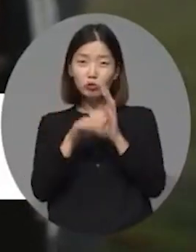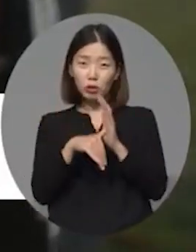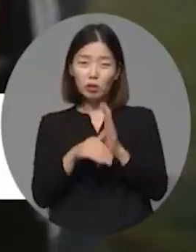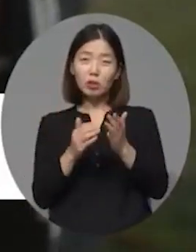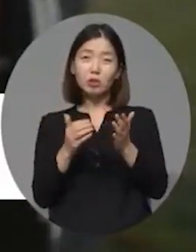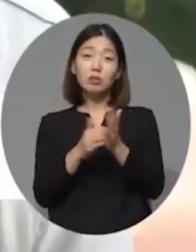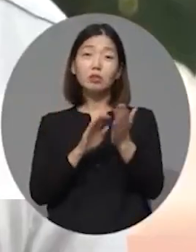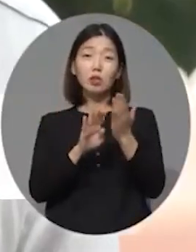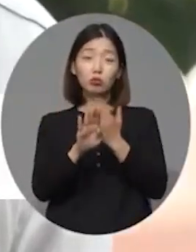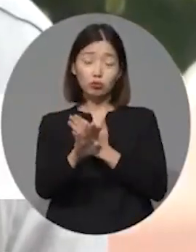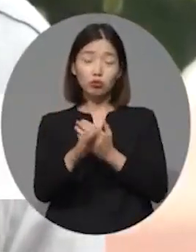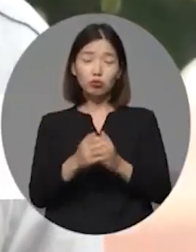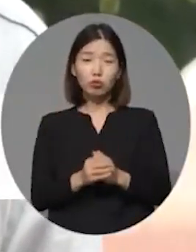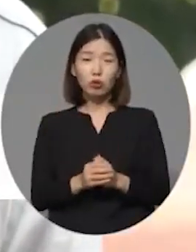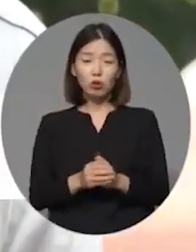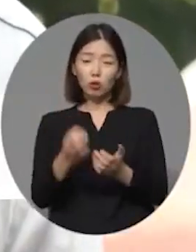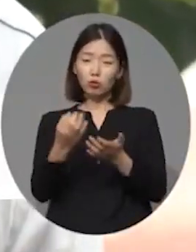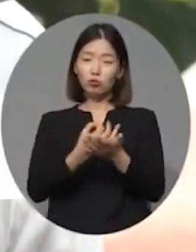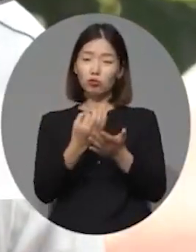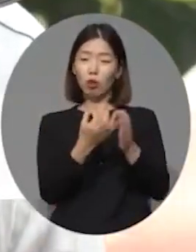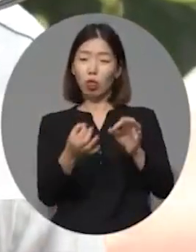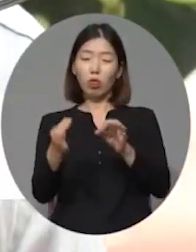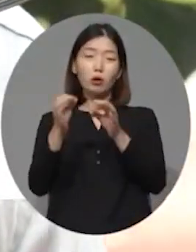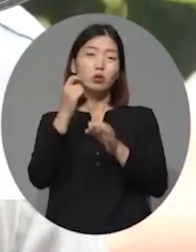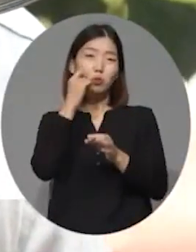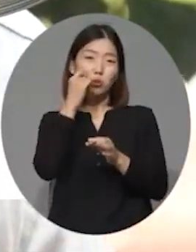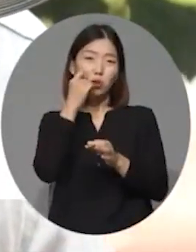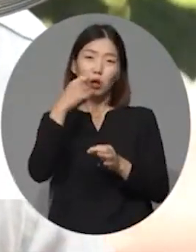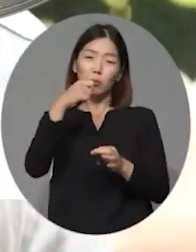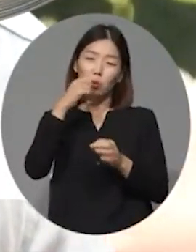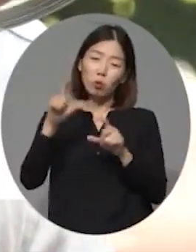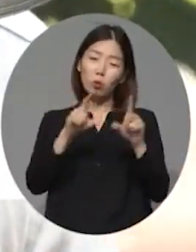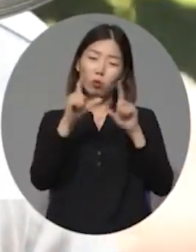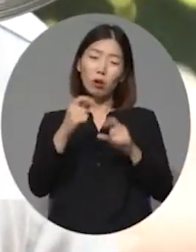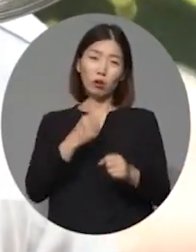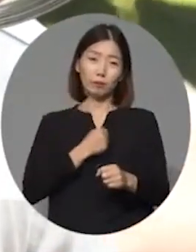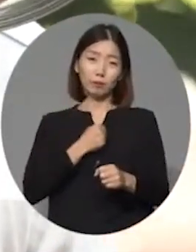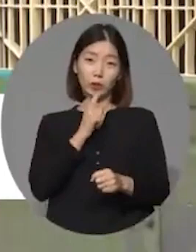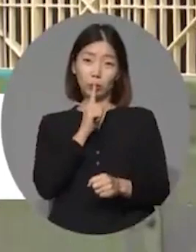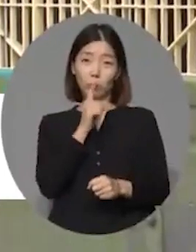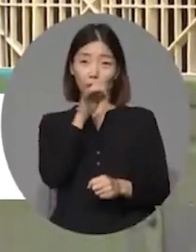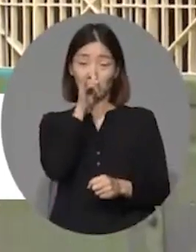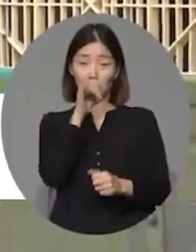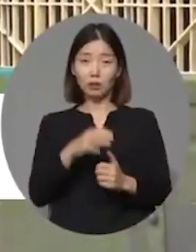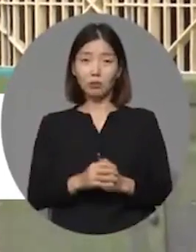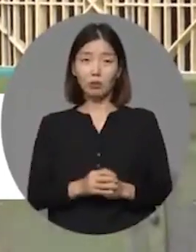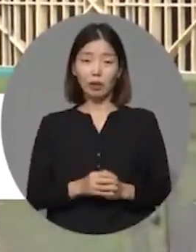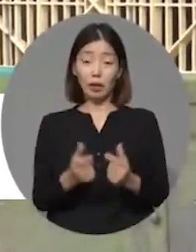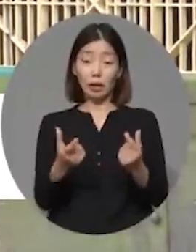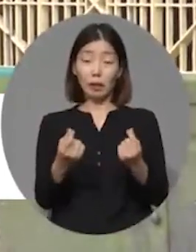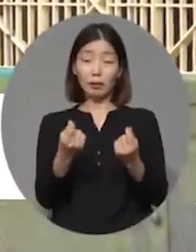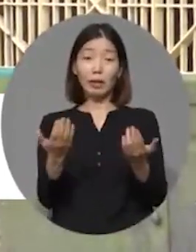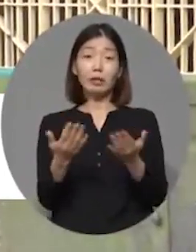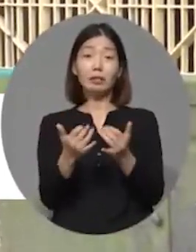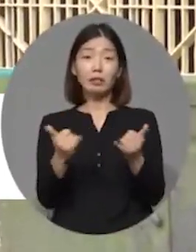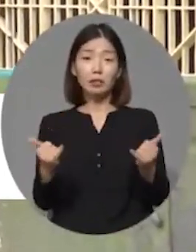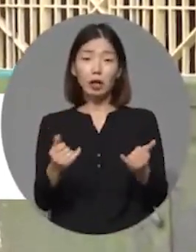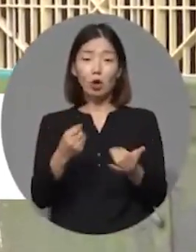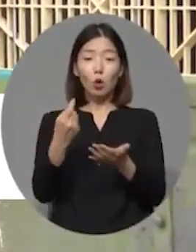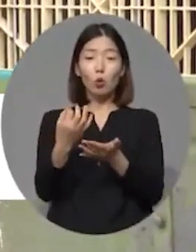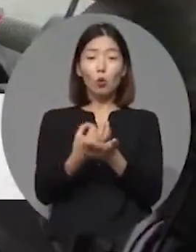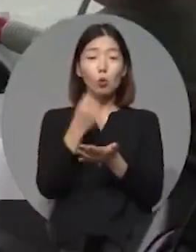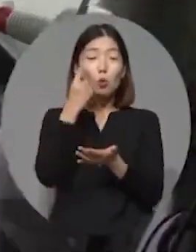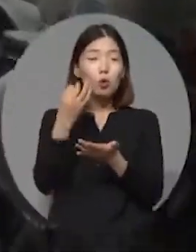지난지 얼마 안됐지만 매출을 올리지 못해 생계가 막막해 졌다고 말합니다 같은 일을 하는 기사들이 월